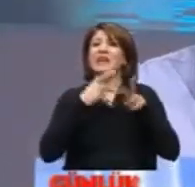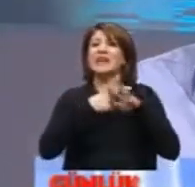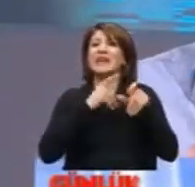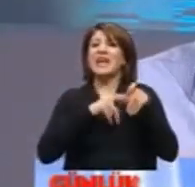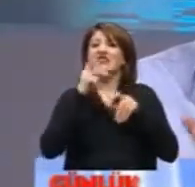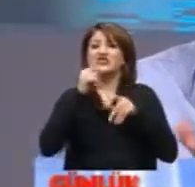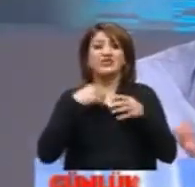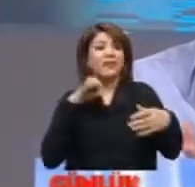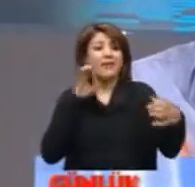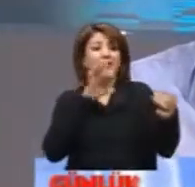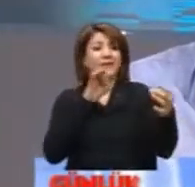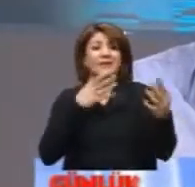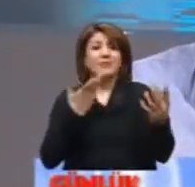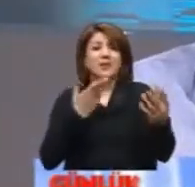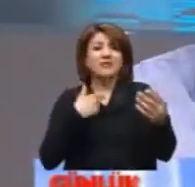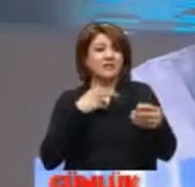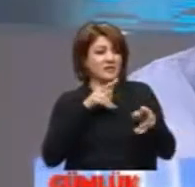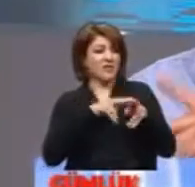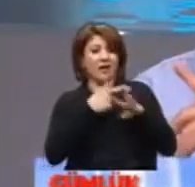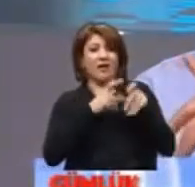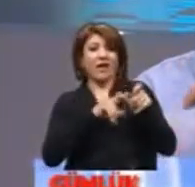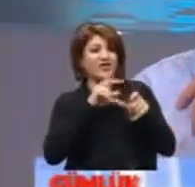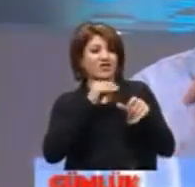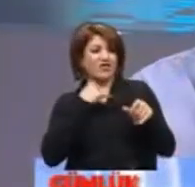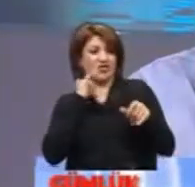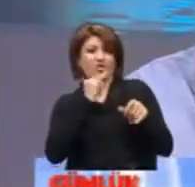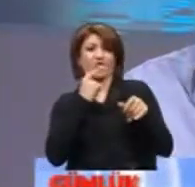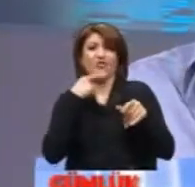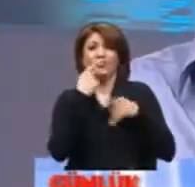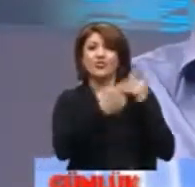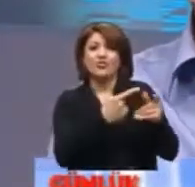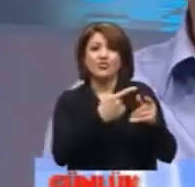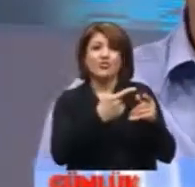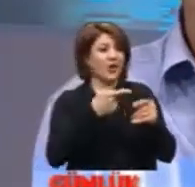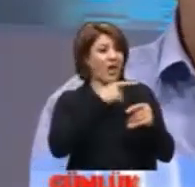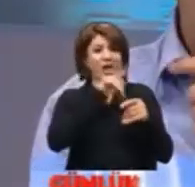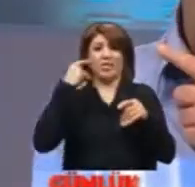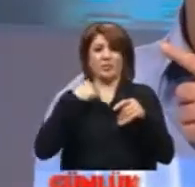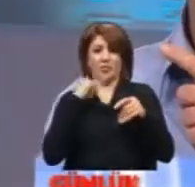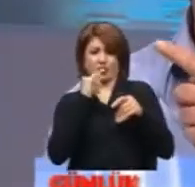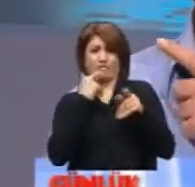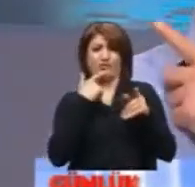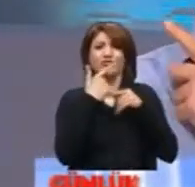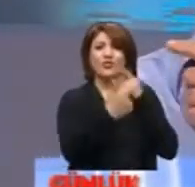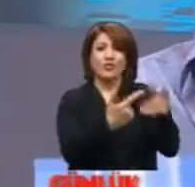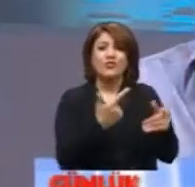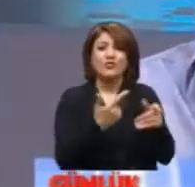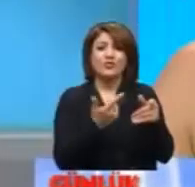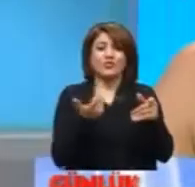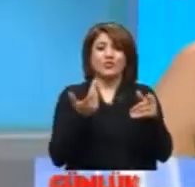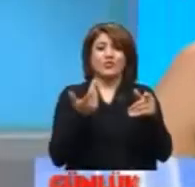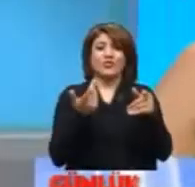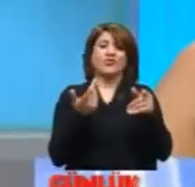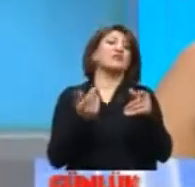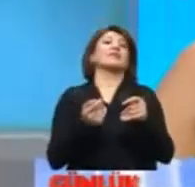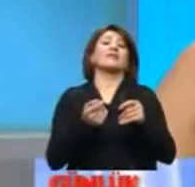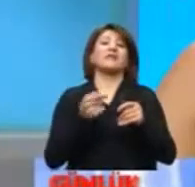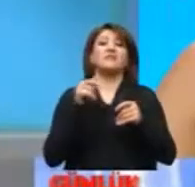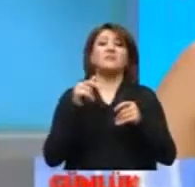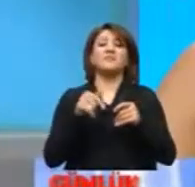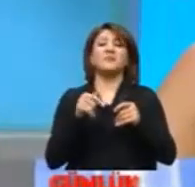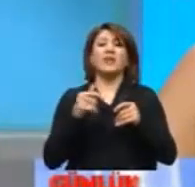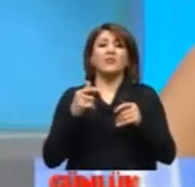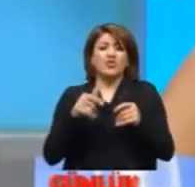iletişim kuracak? Küfür ediyor farkındaysan. Tabii. Ama adam da küfür ediyor farkındaysan. Yukarıda söyledim dedim ki bunu yayınlayabilir